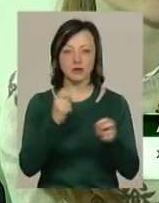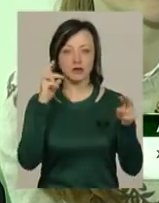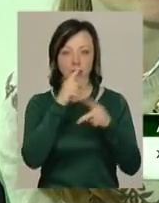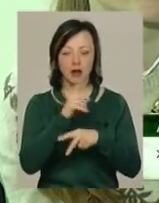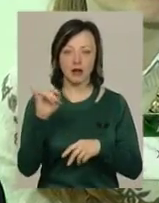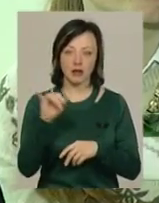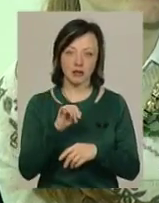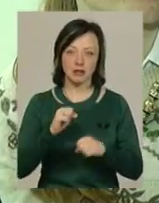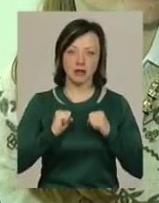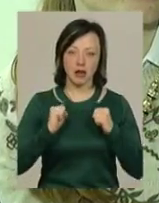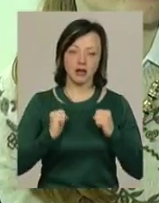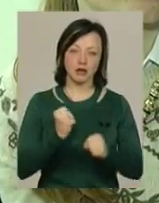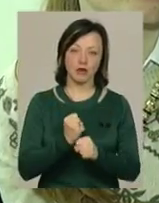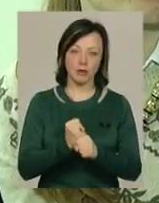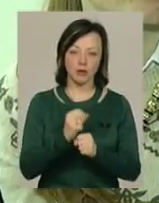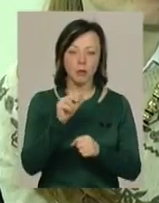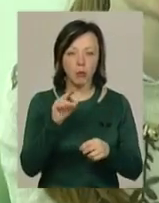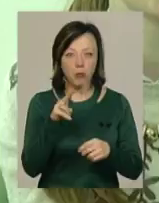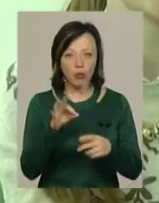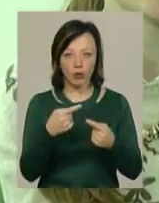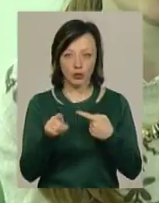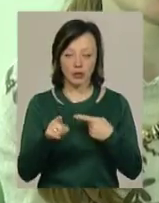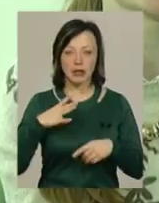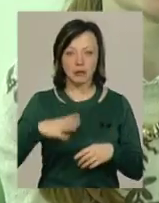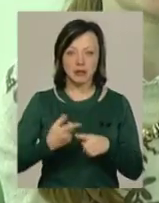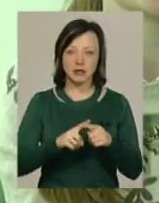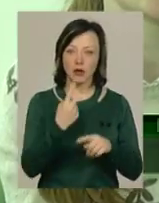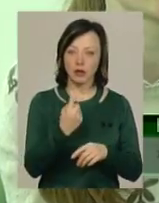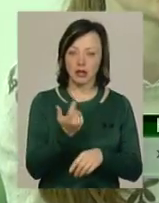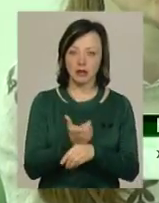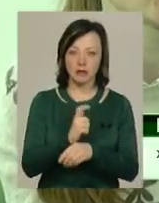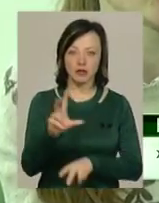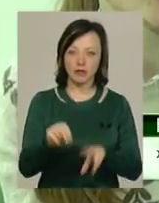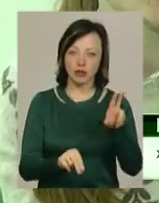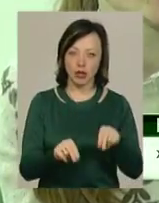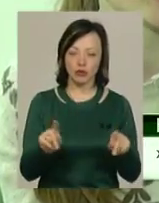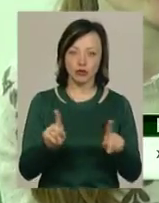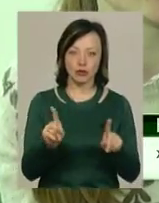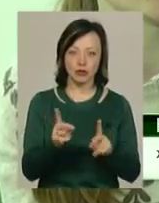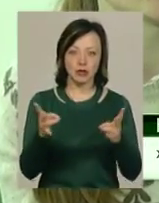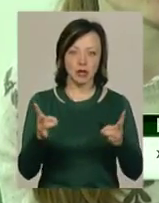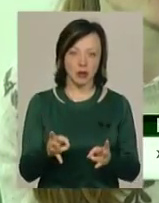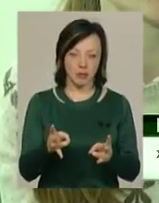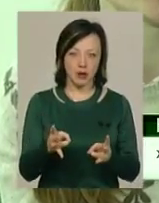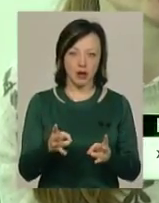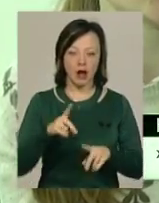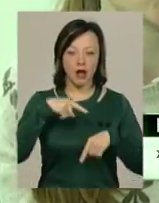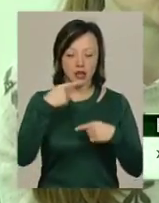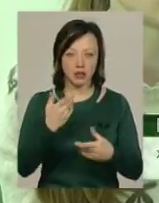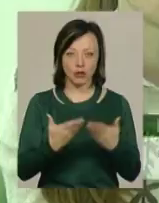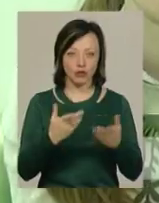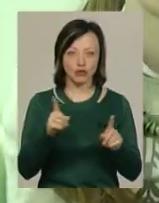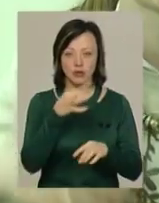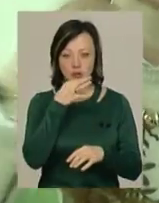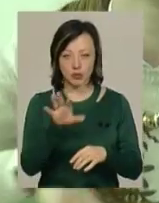і старайся робити по-іншому. Терпіння – це одне, але найбільше я вважаю, що треба казати, якщо тобі щось